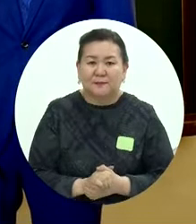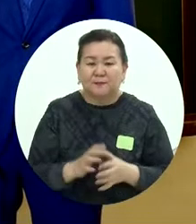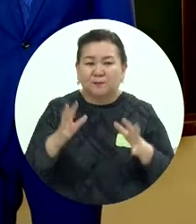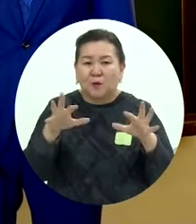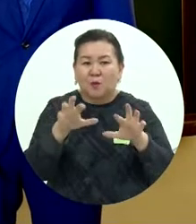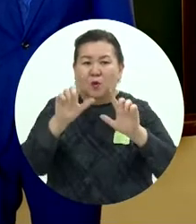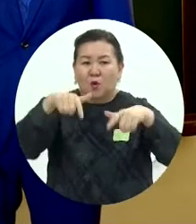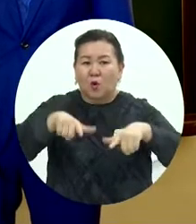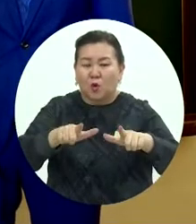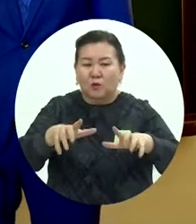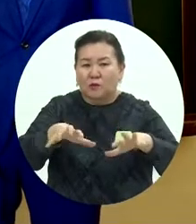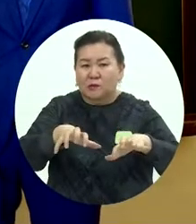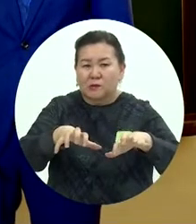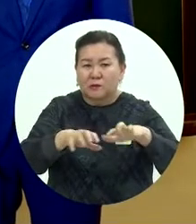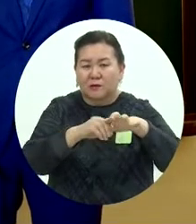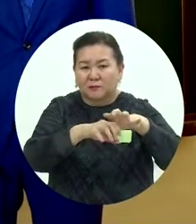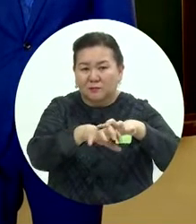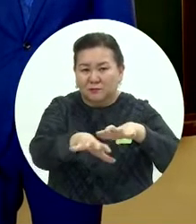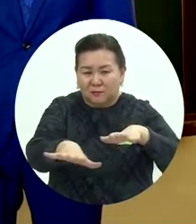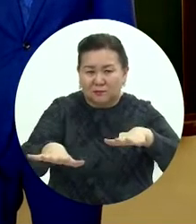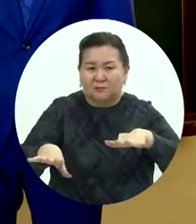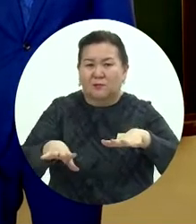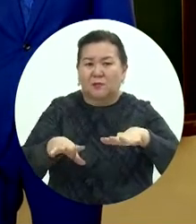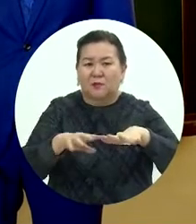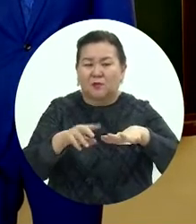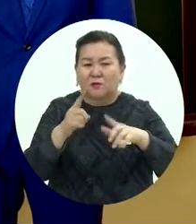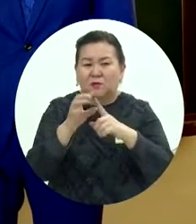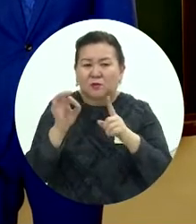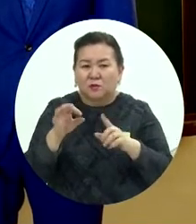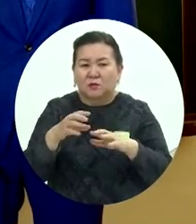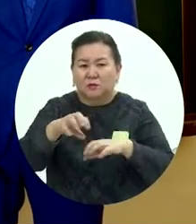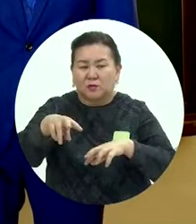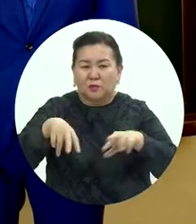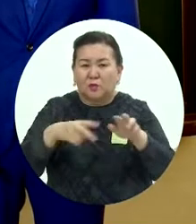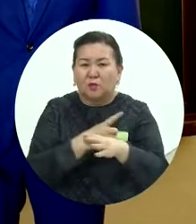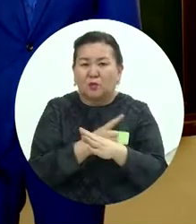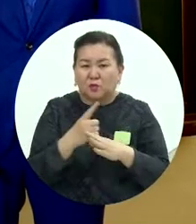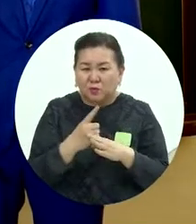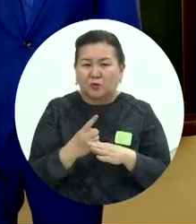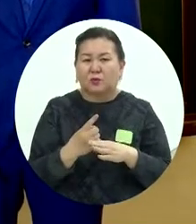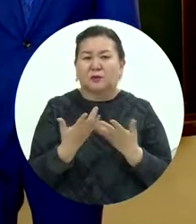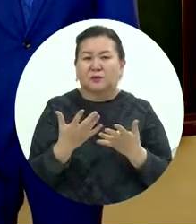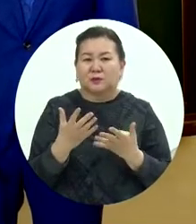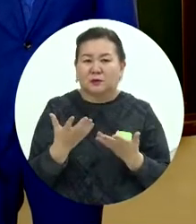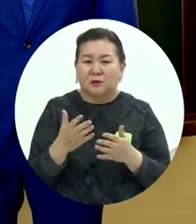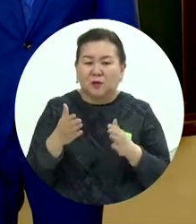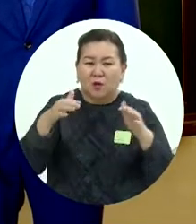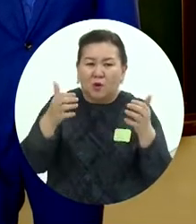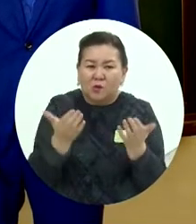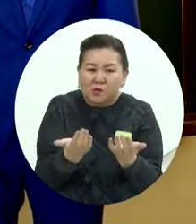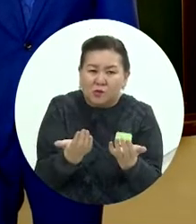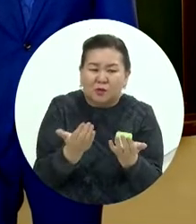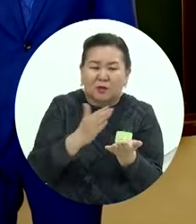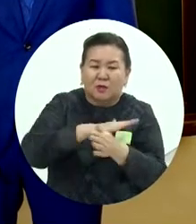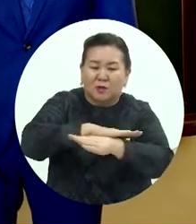За мөслөг мөсөн голын элэгдүүлэх, эвдэж элэгдүүлэх, цөөх хуримтлуулах үйл ажиллагааны үр дүнд за сурган оргил,